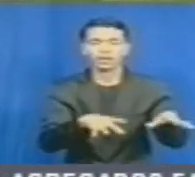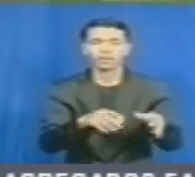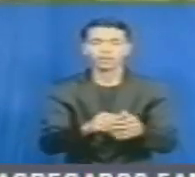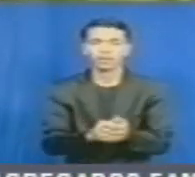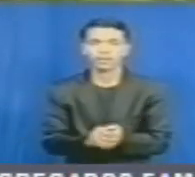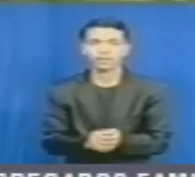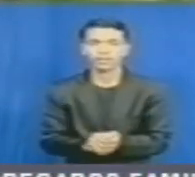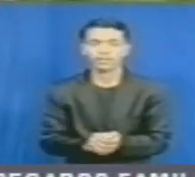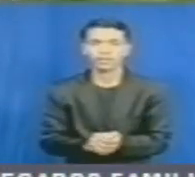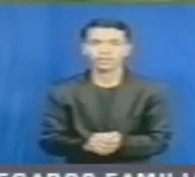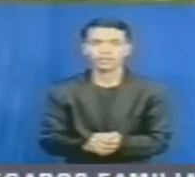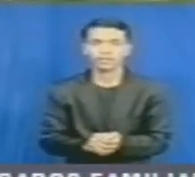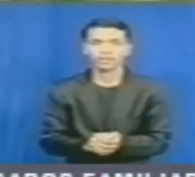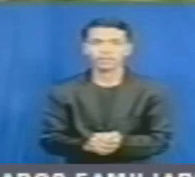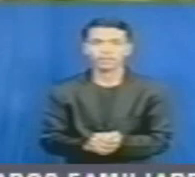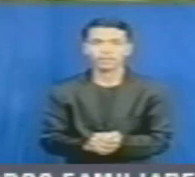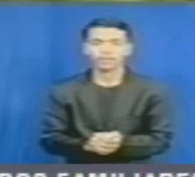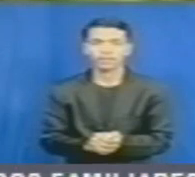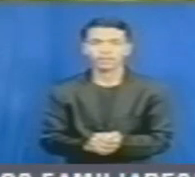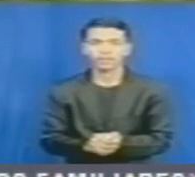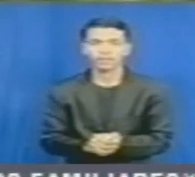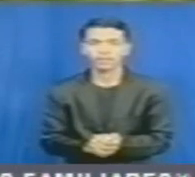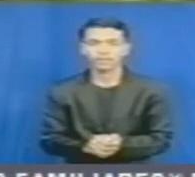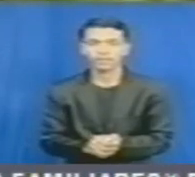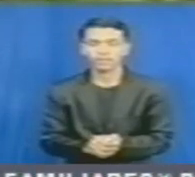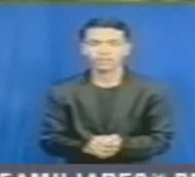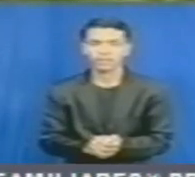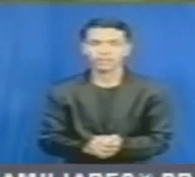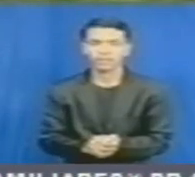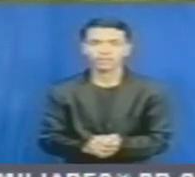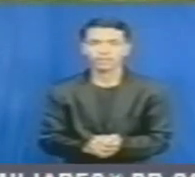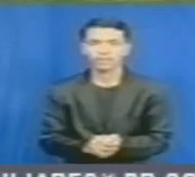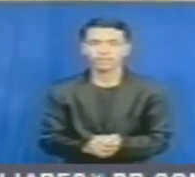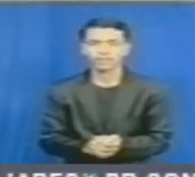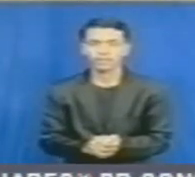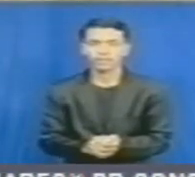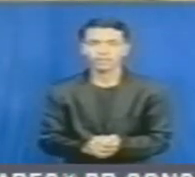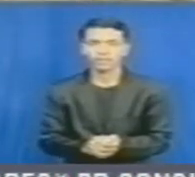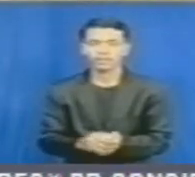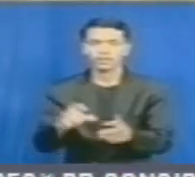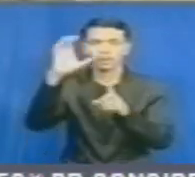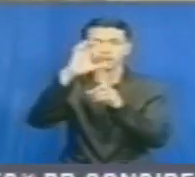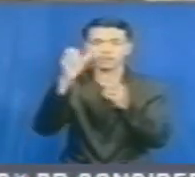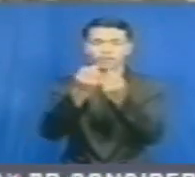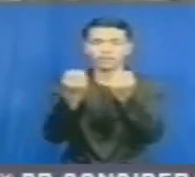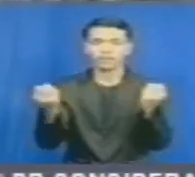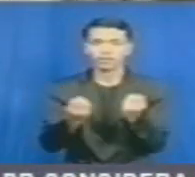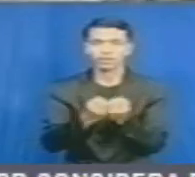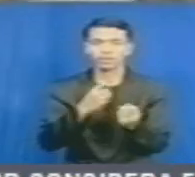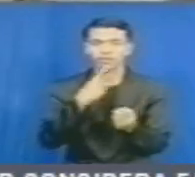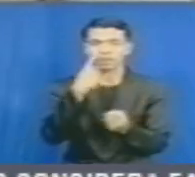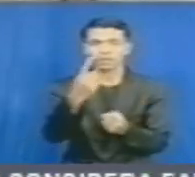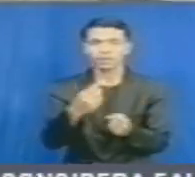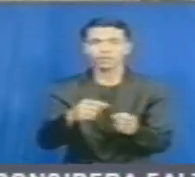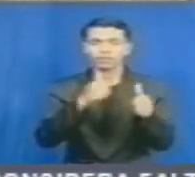luar tiris, luar tiris, luar tiris, luar makerek. Luar makerek mungkin ya menfahi sami. Sefi suku fuhai li kuatir itu lulus fatuk lulik